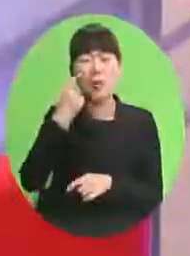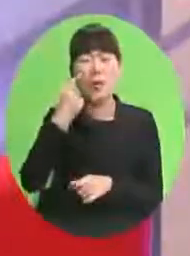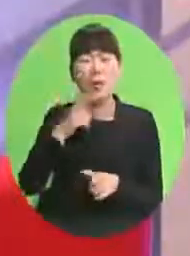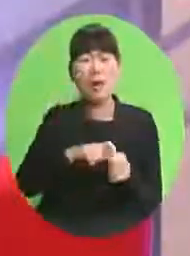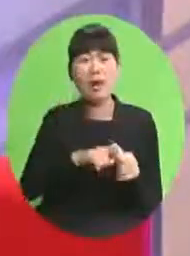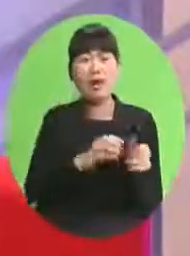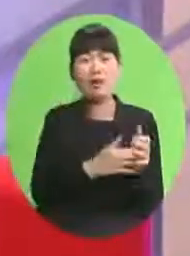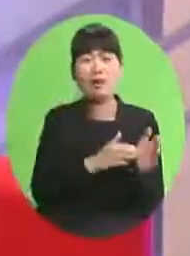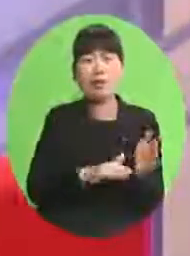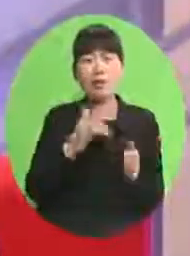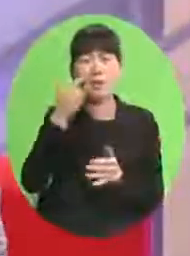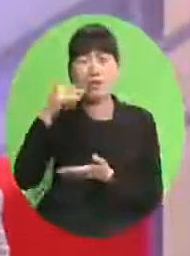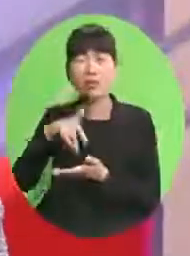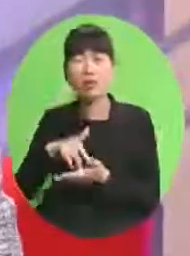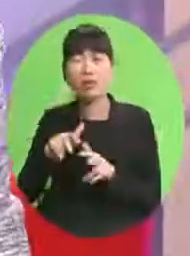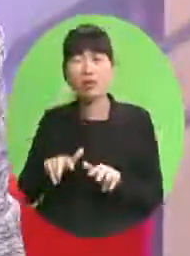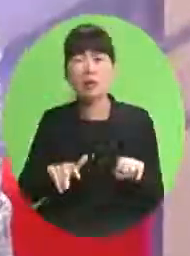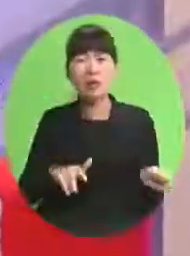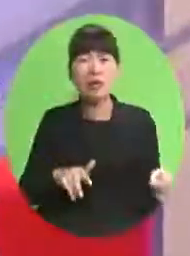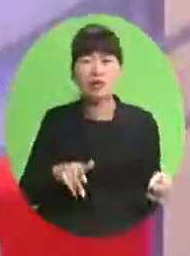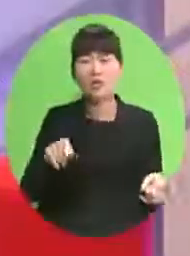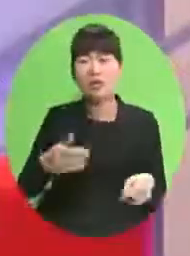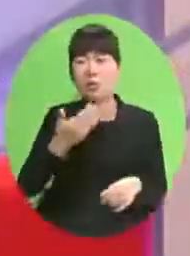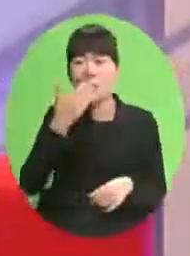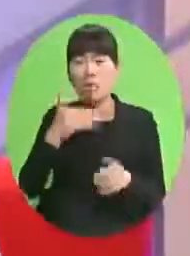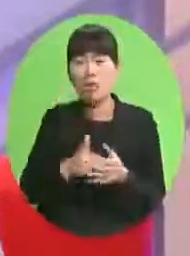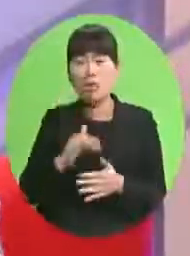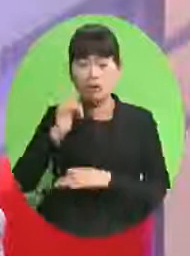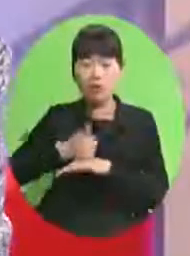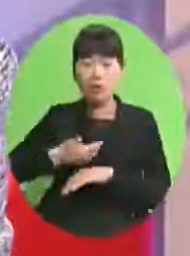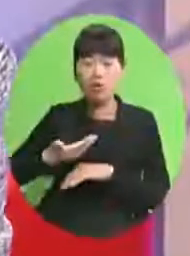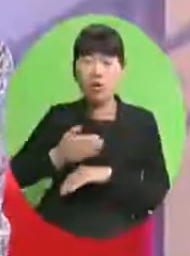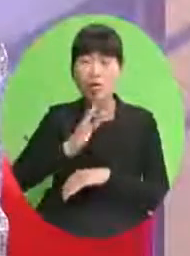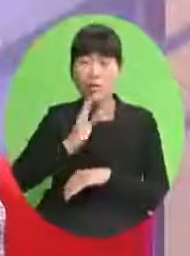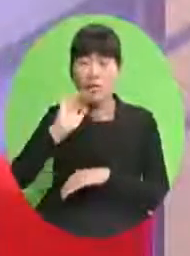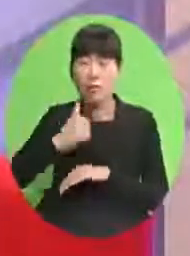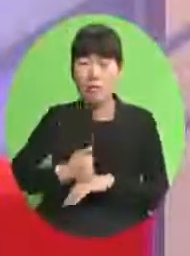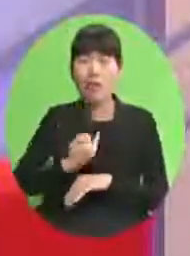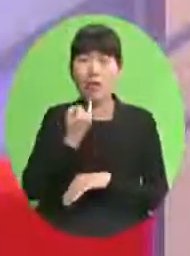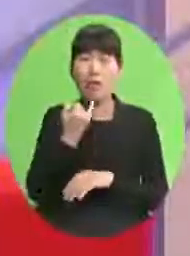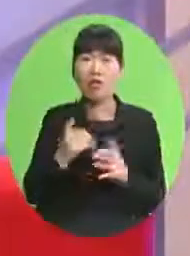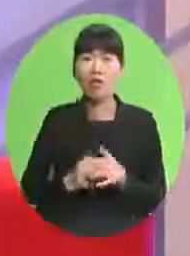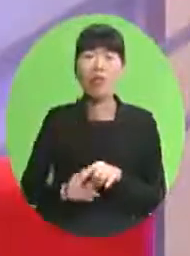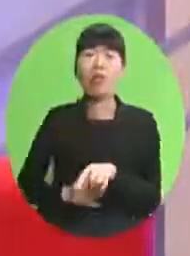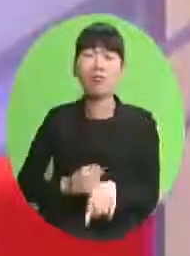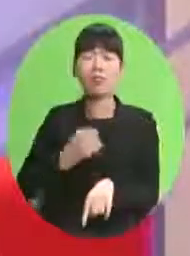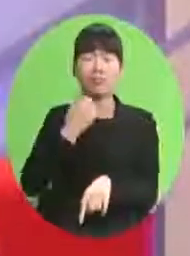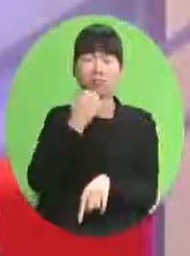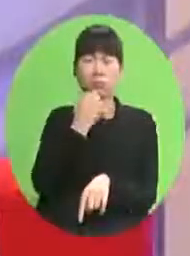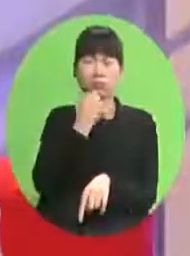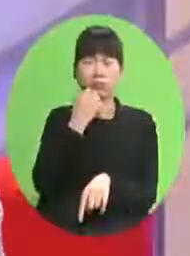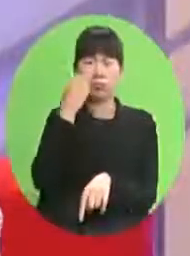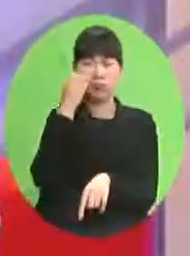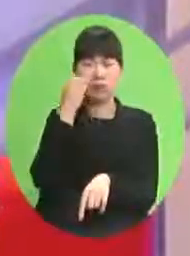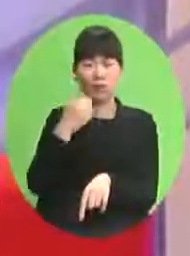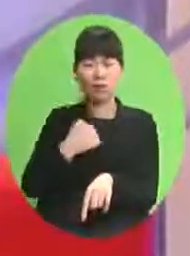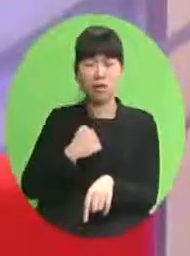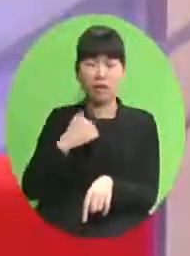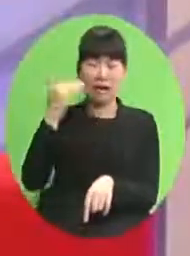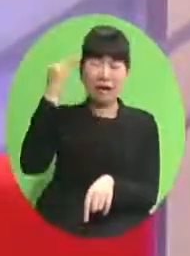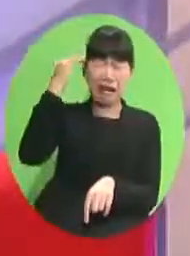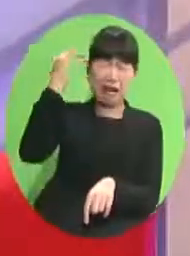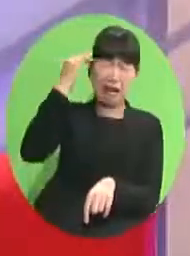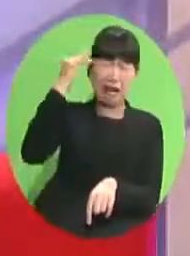부모 입장에서는 아니 이거 아니면 이거 먹으면 되고 이따가 해준다 그랬는데 이따가 하면 되고 저는 그렇죠. 왜 저래? 제가 나를